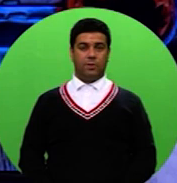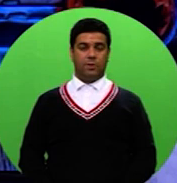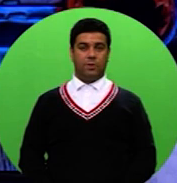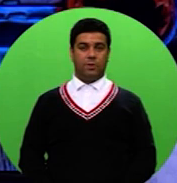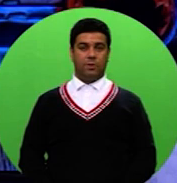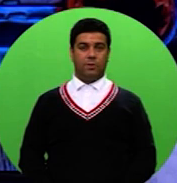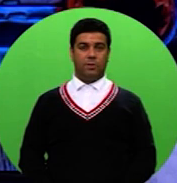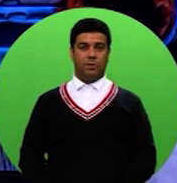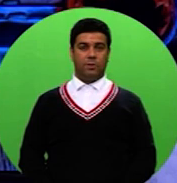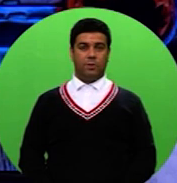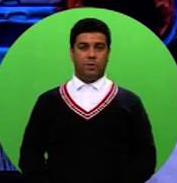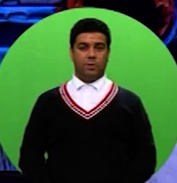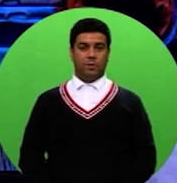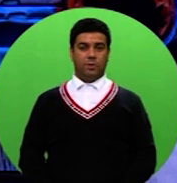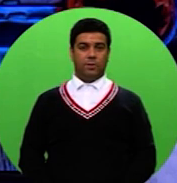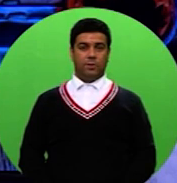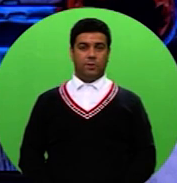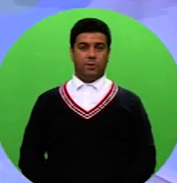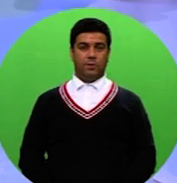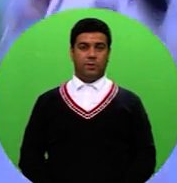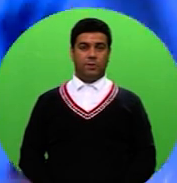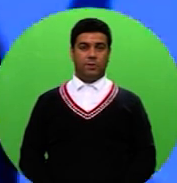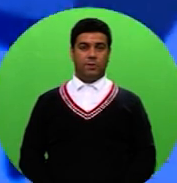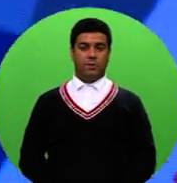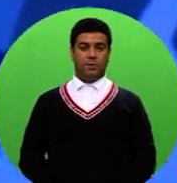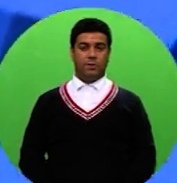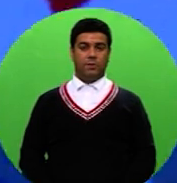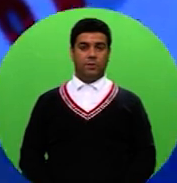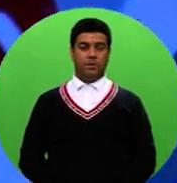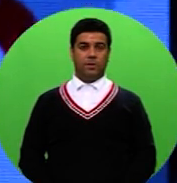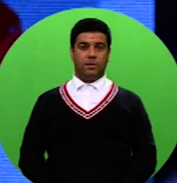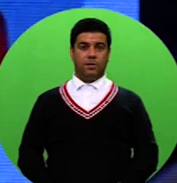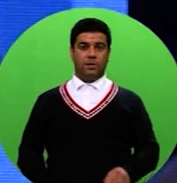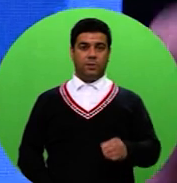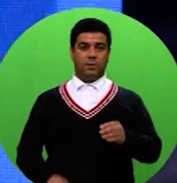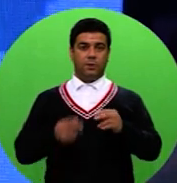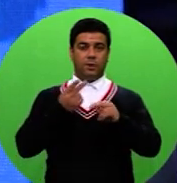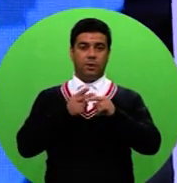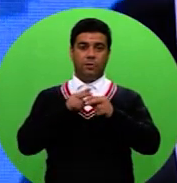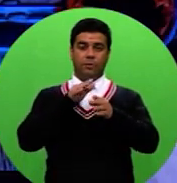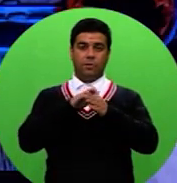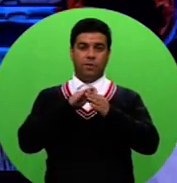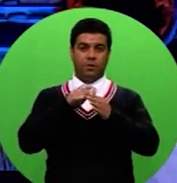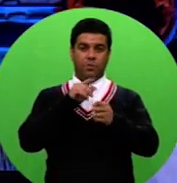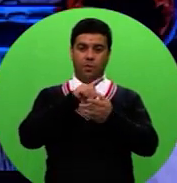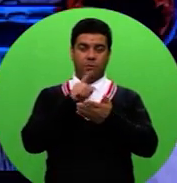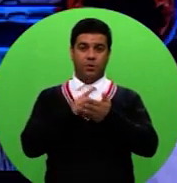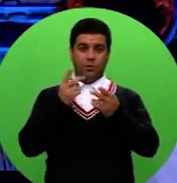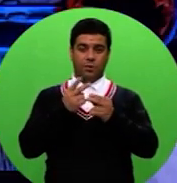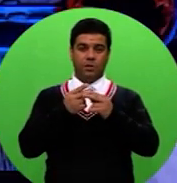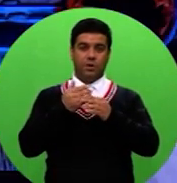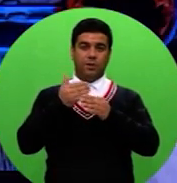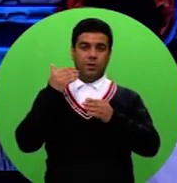вот у нас получается вот такая красивая, ровненькая колбаска. Вот она какая получилась. Это и